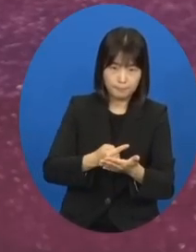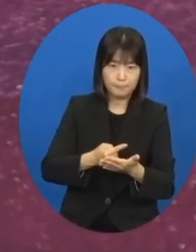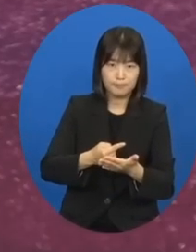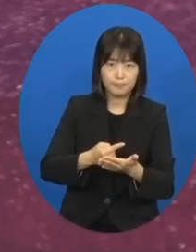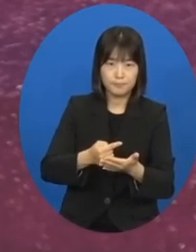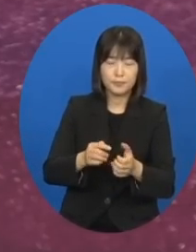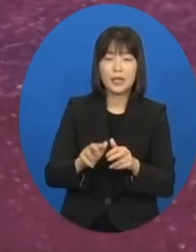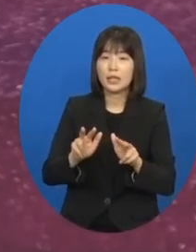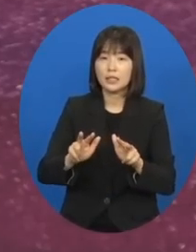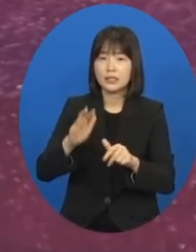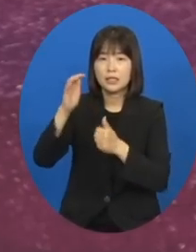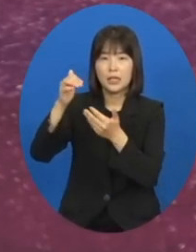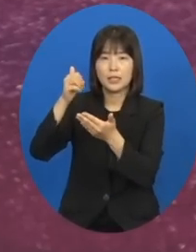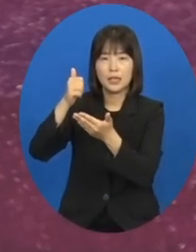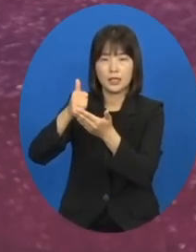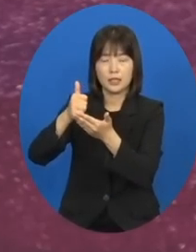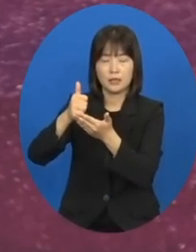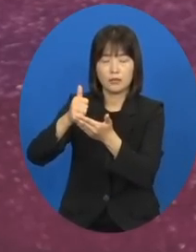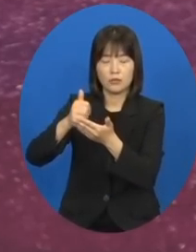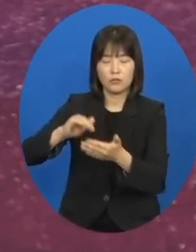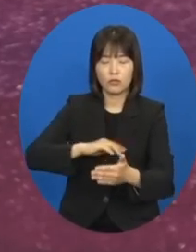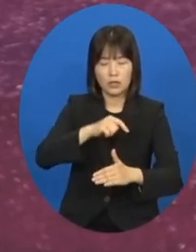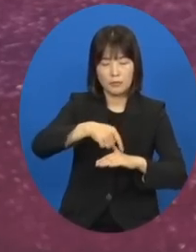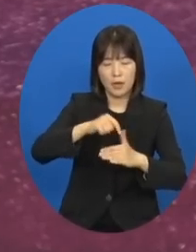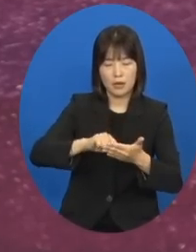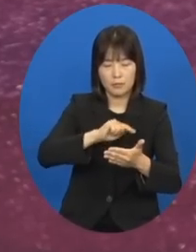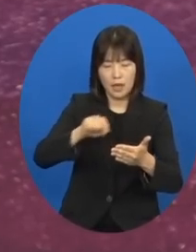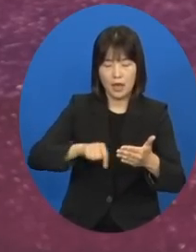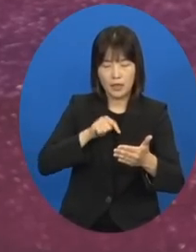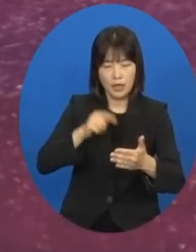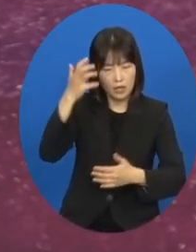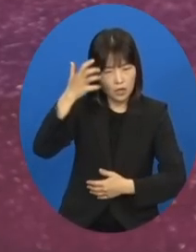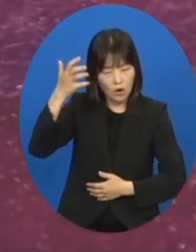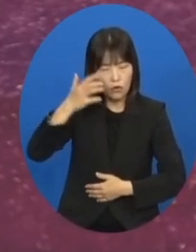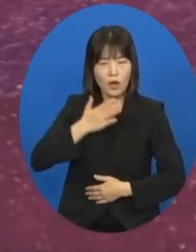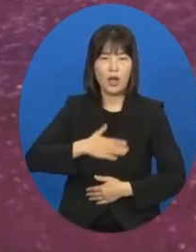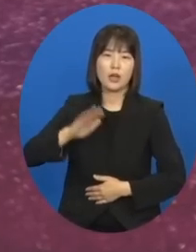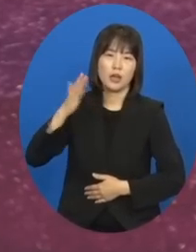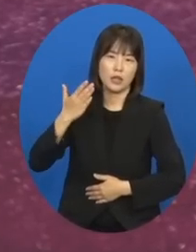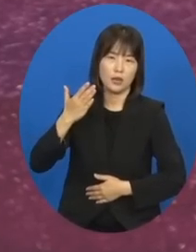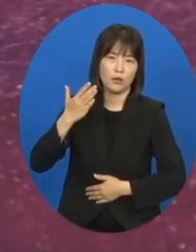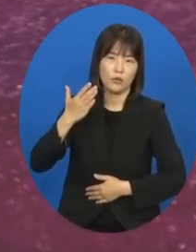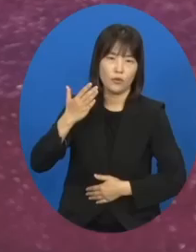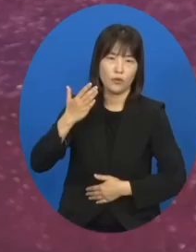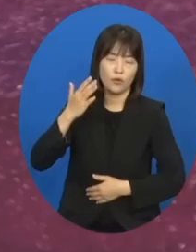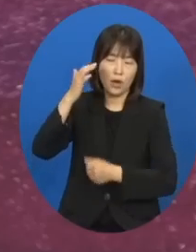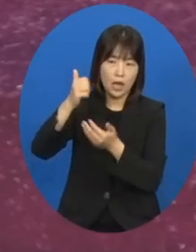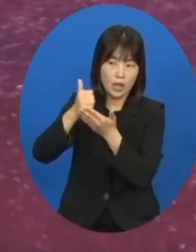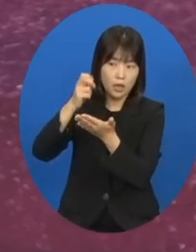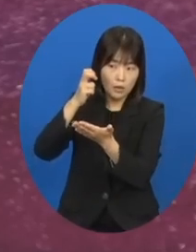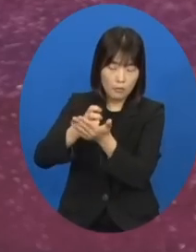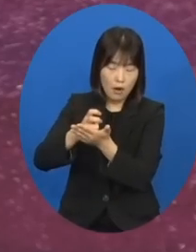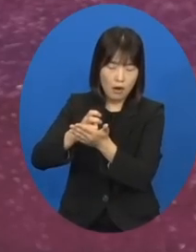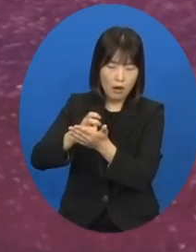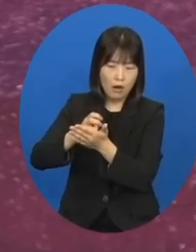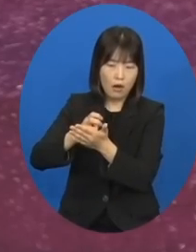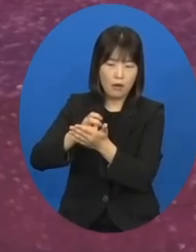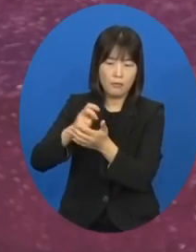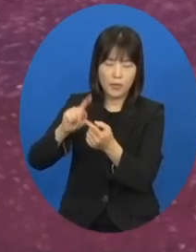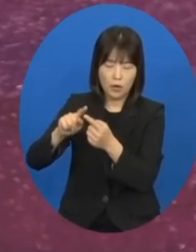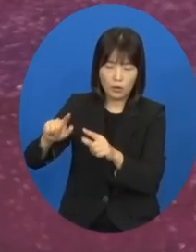다 하나님을 우리의 마음 가운데 우리의 영으로 알게 되고 이제는 그것을 살아낼 수 있는 능력이 이미 주어졌다는